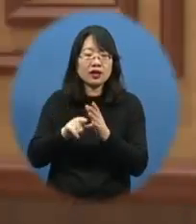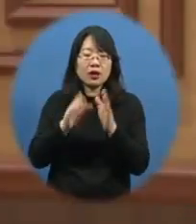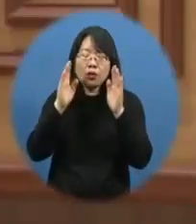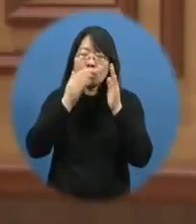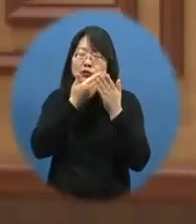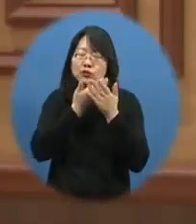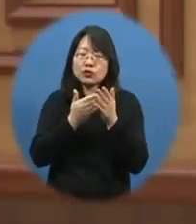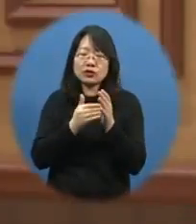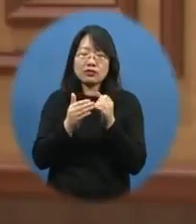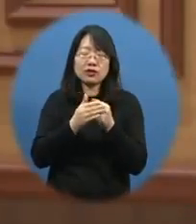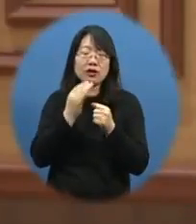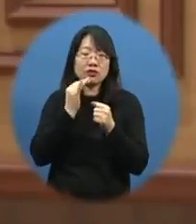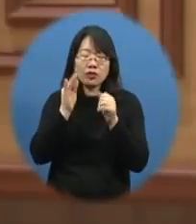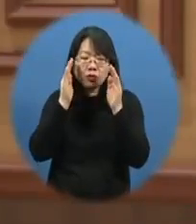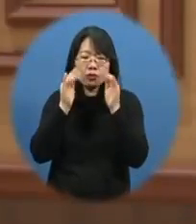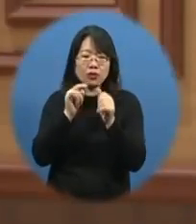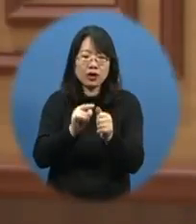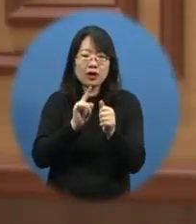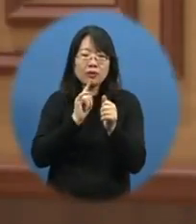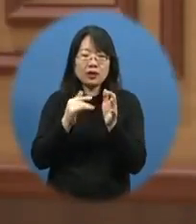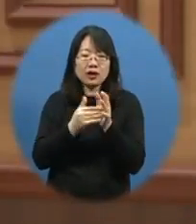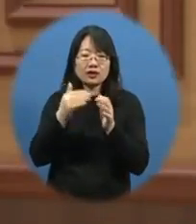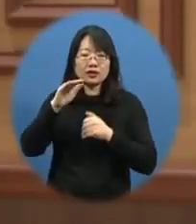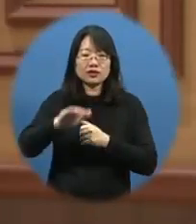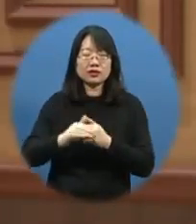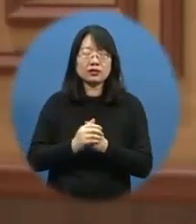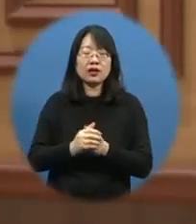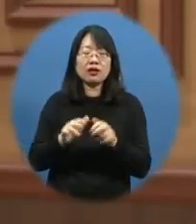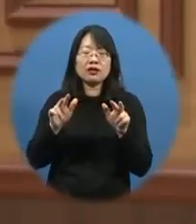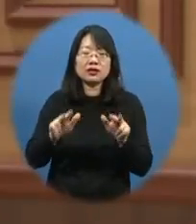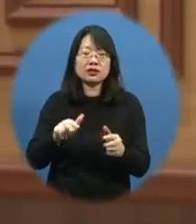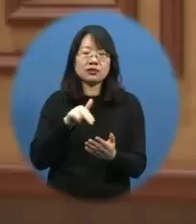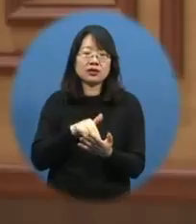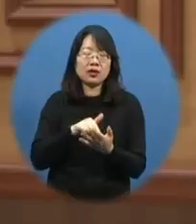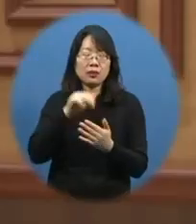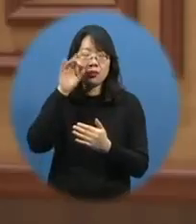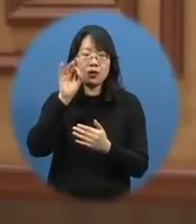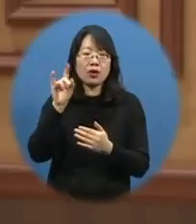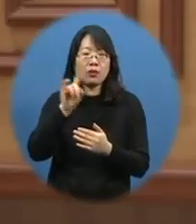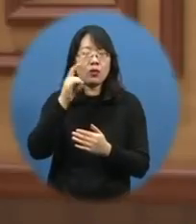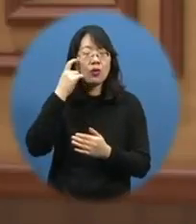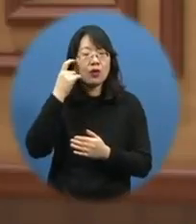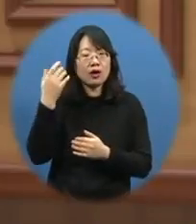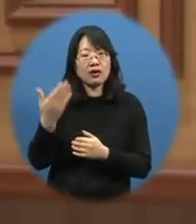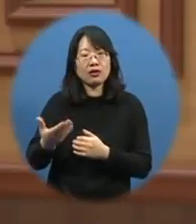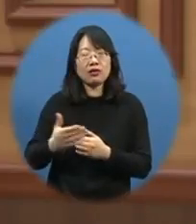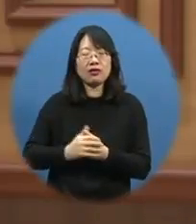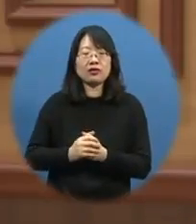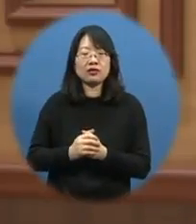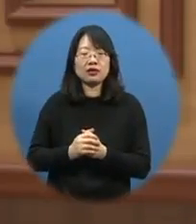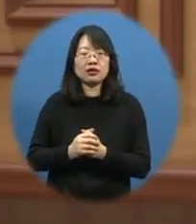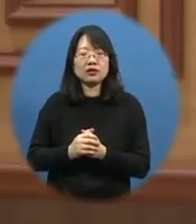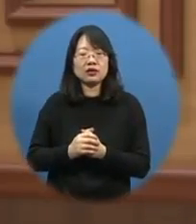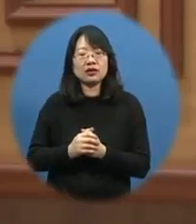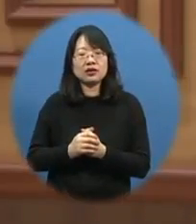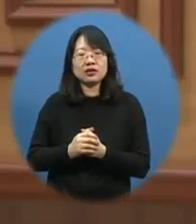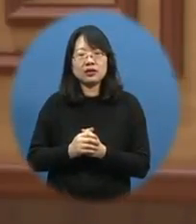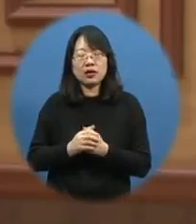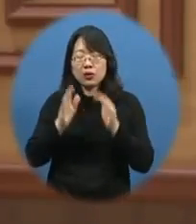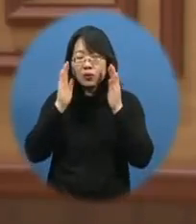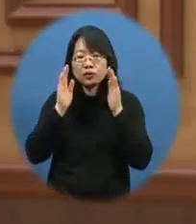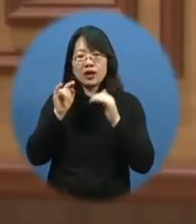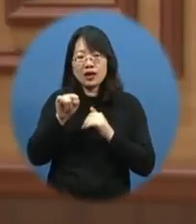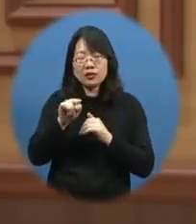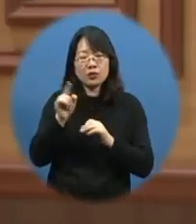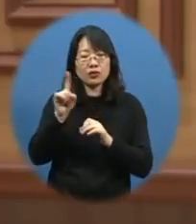공부가 중요했기 때문에 당연하게 공부를 하라고 얘기를 했겠지만 예. 지금의 상황에서 뭘 하게 해야 되는 거죠. 뭘 해야 되는 거죠. 그러면